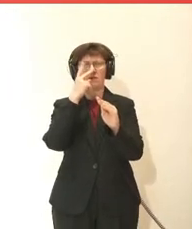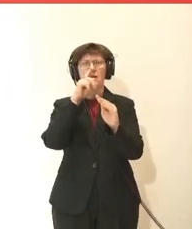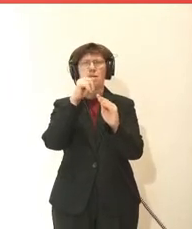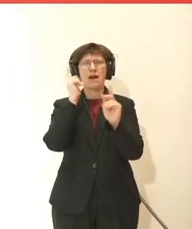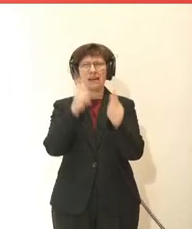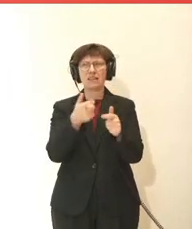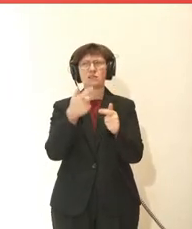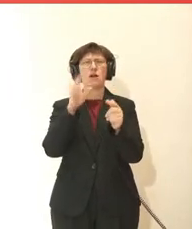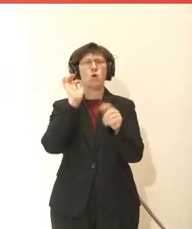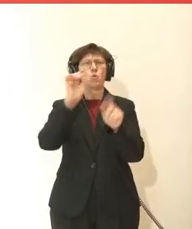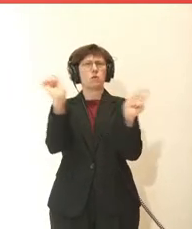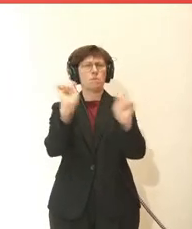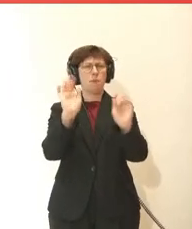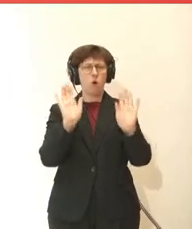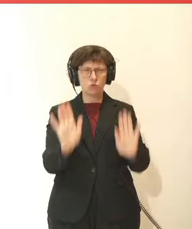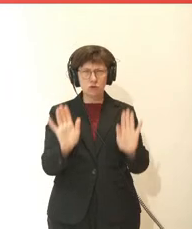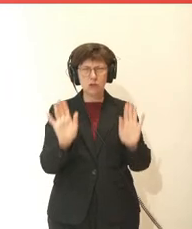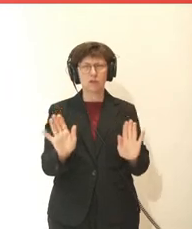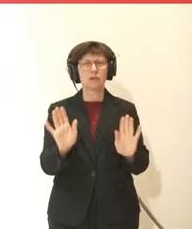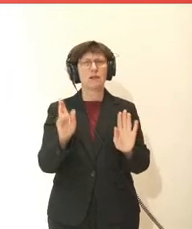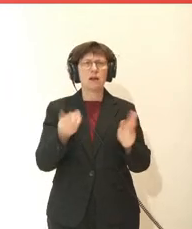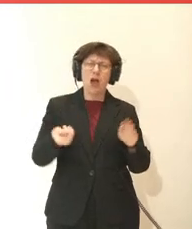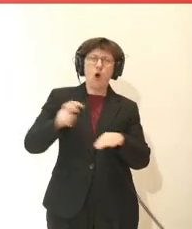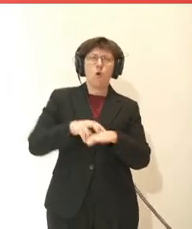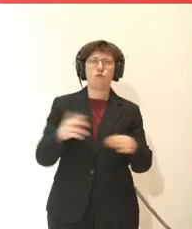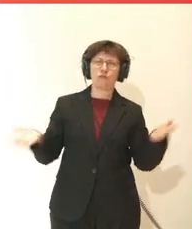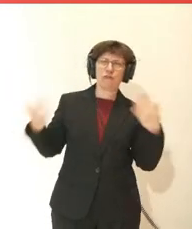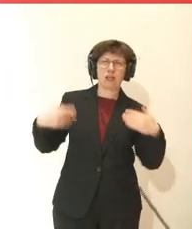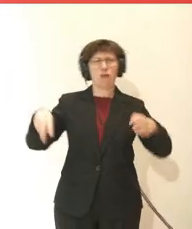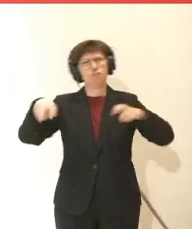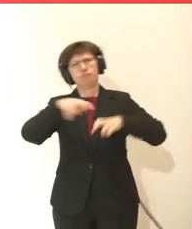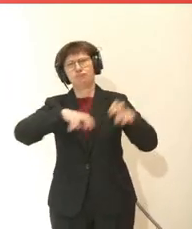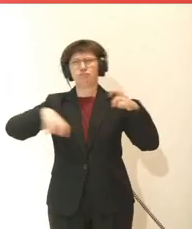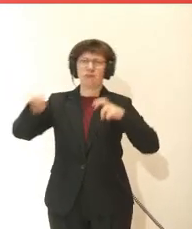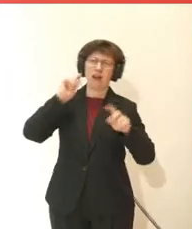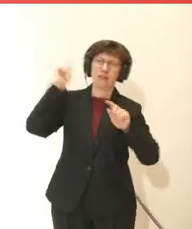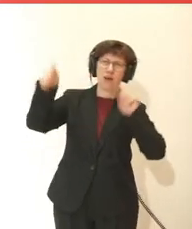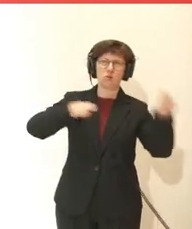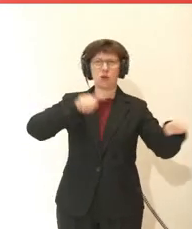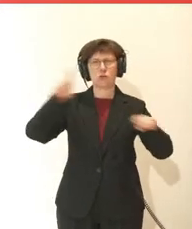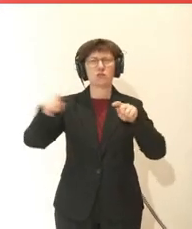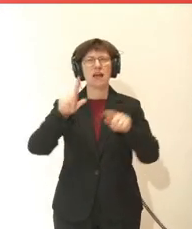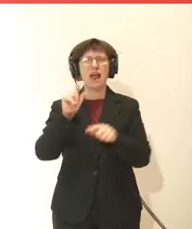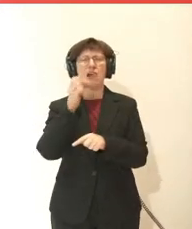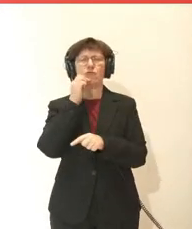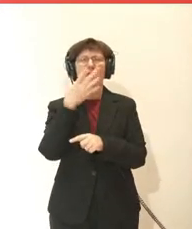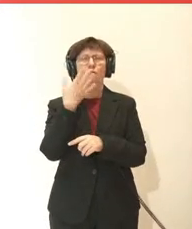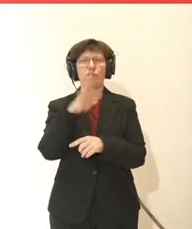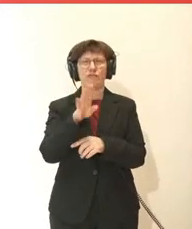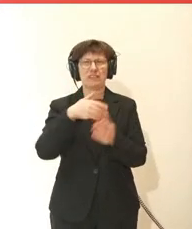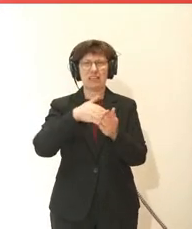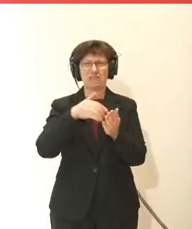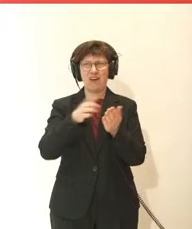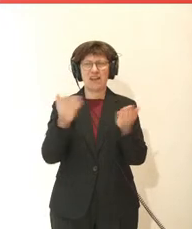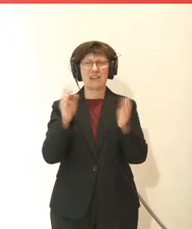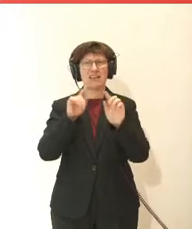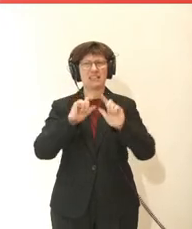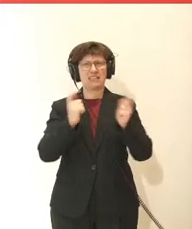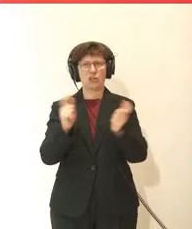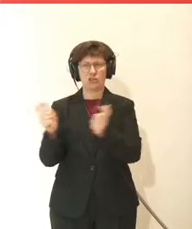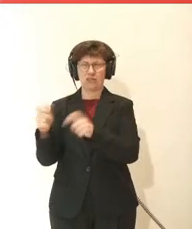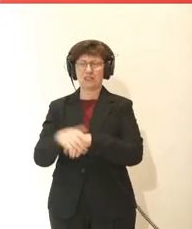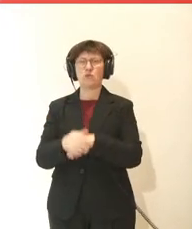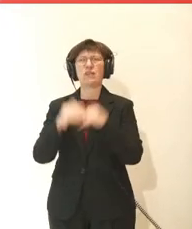macht euch eine gute pause steht bisschen auf lüftet durchgeht vielleicht eine runde und um 11 45 geht es dann weiter in den sessions